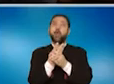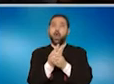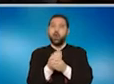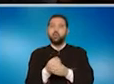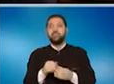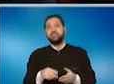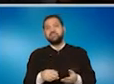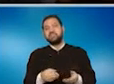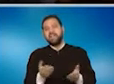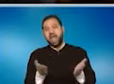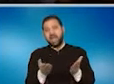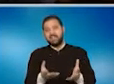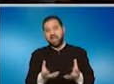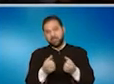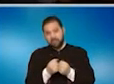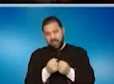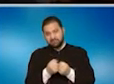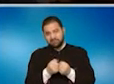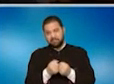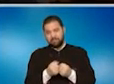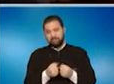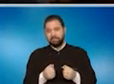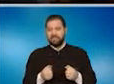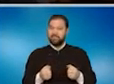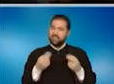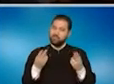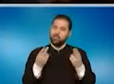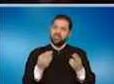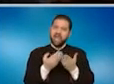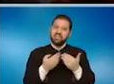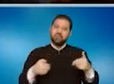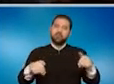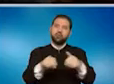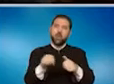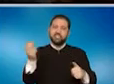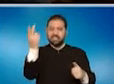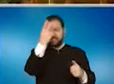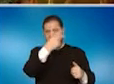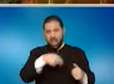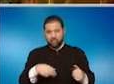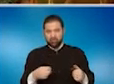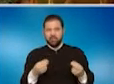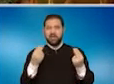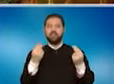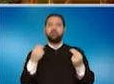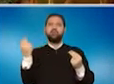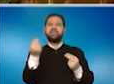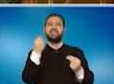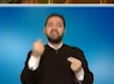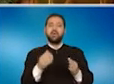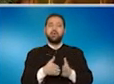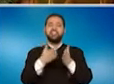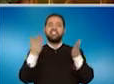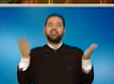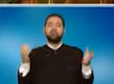la Hava Gerasie. Deci cartea era valoroasă în ochii avei, dar în ochii hoțului nu era. Ceea ce